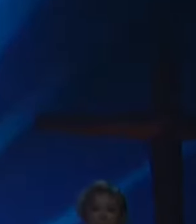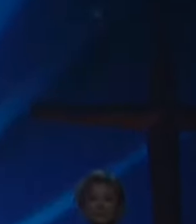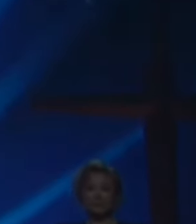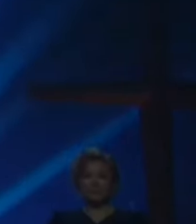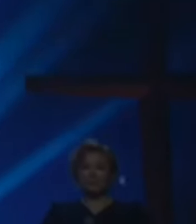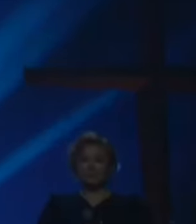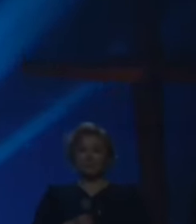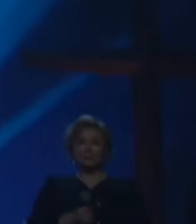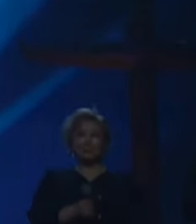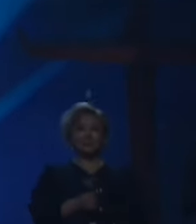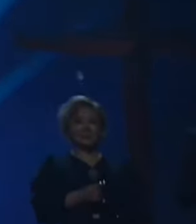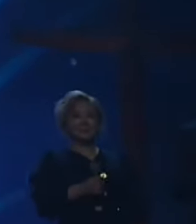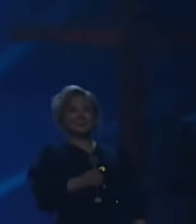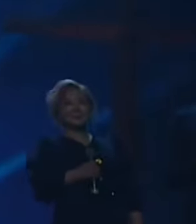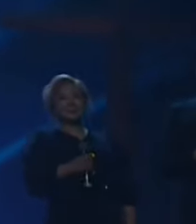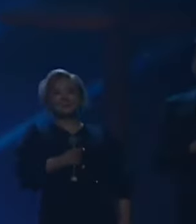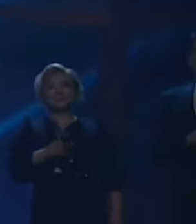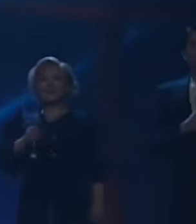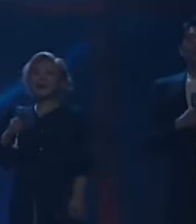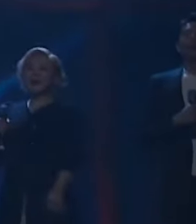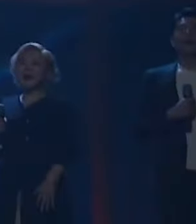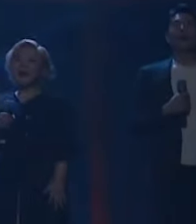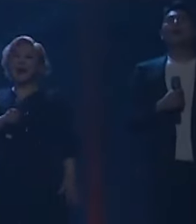하나님께 영광의 환호성을 올려드립니다. 할렐루야!